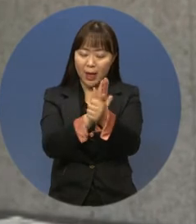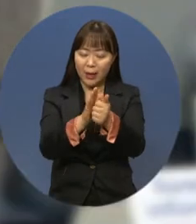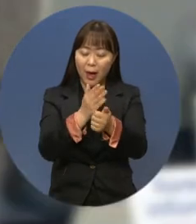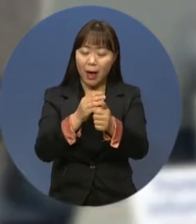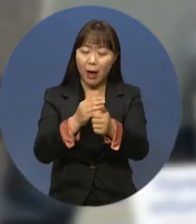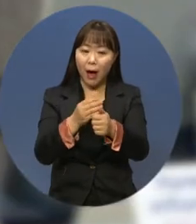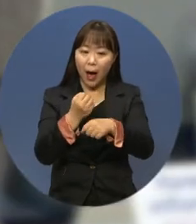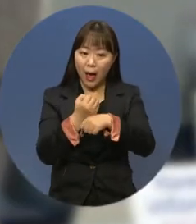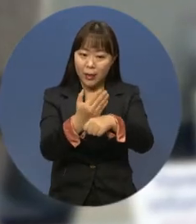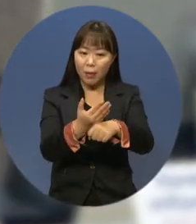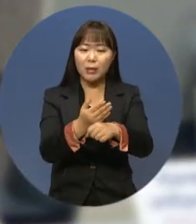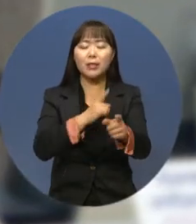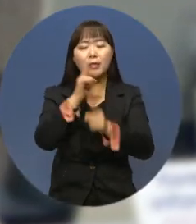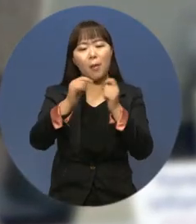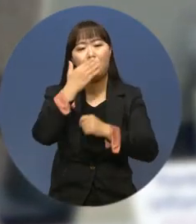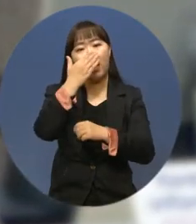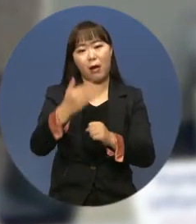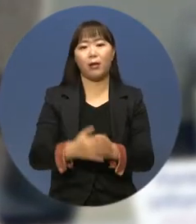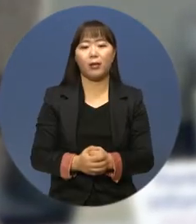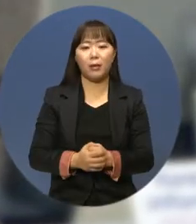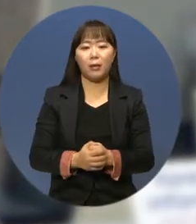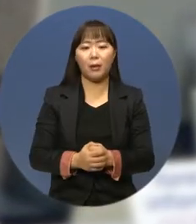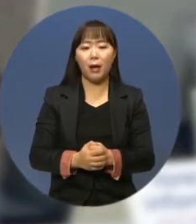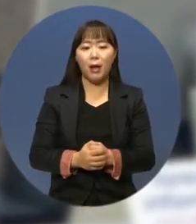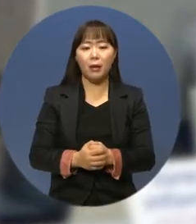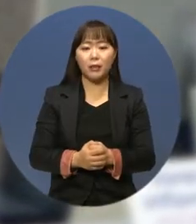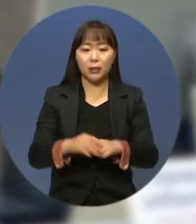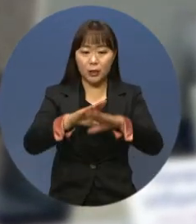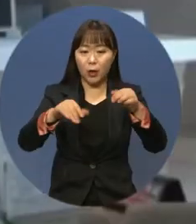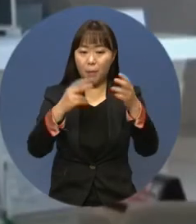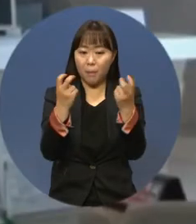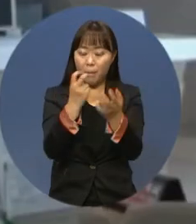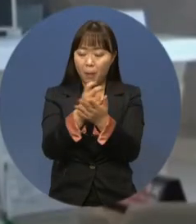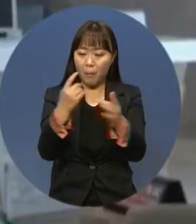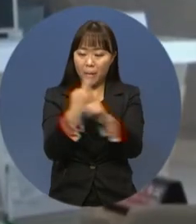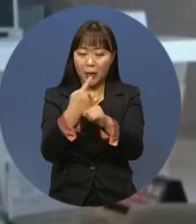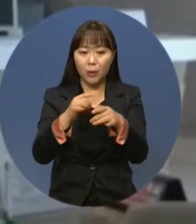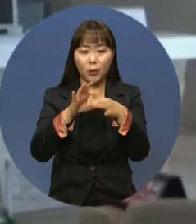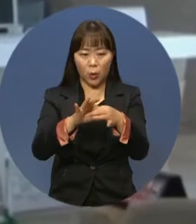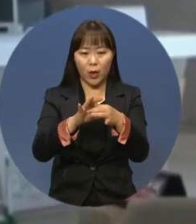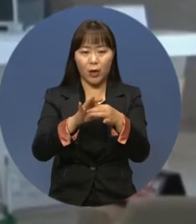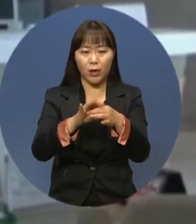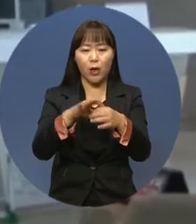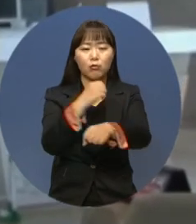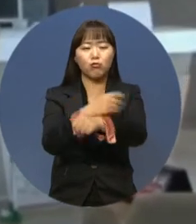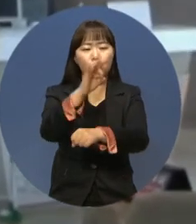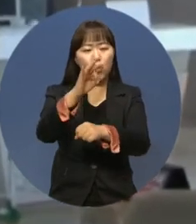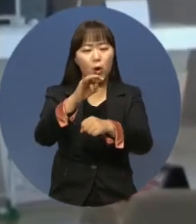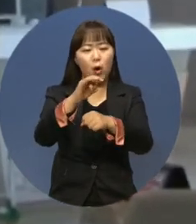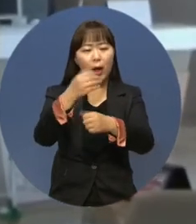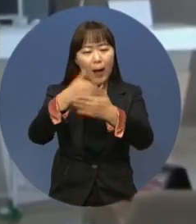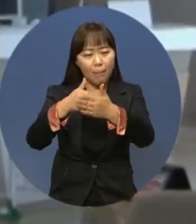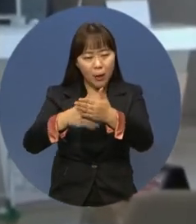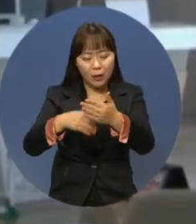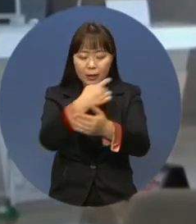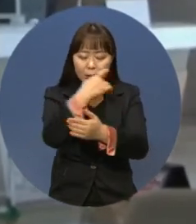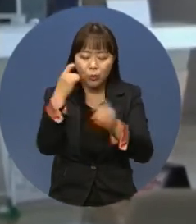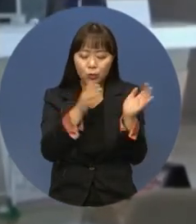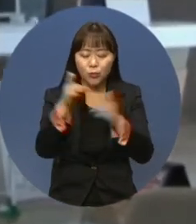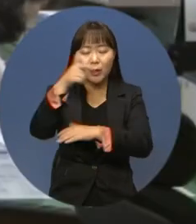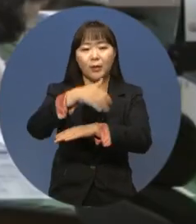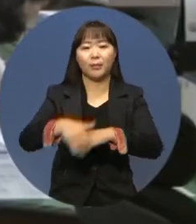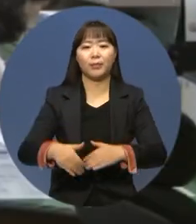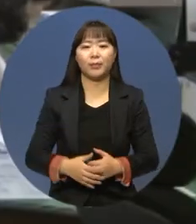신청이 가능토록 하고 민원처리 법 개정을 통해 민원 수수료 감면 근거도 마련할 방침입니다